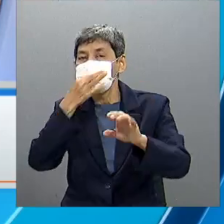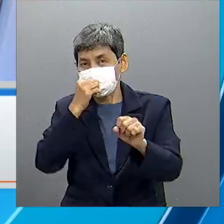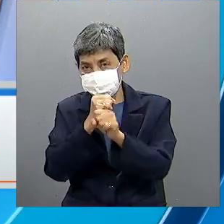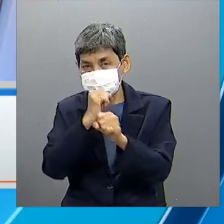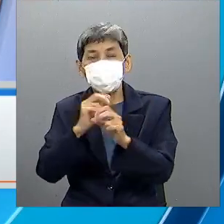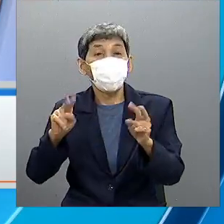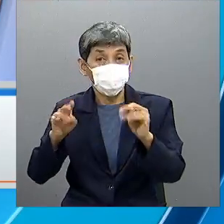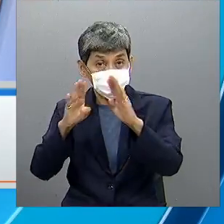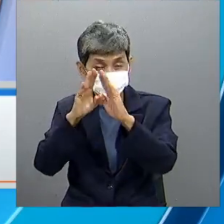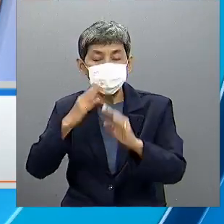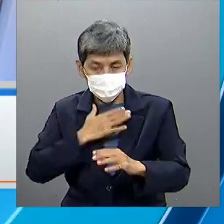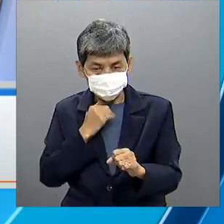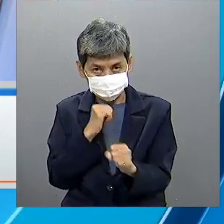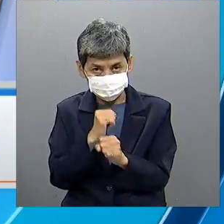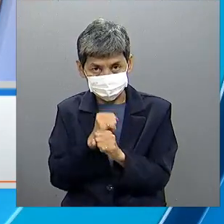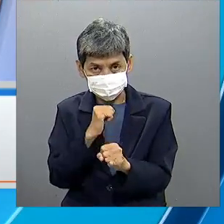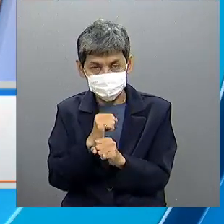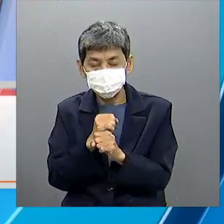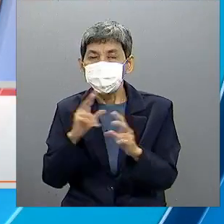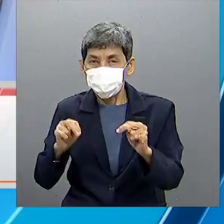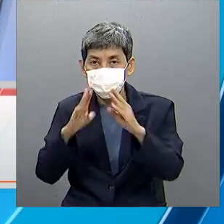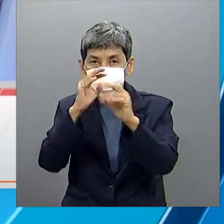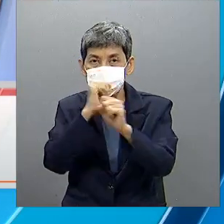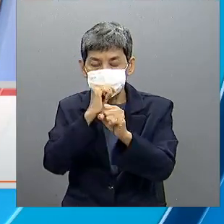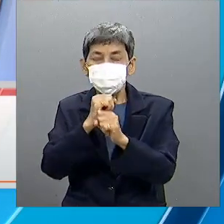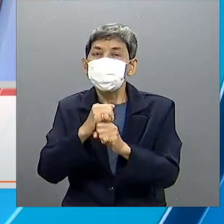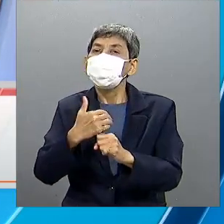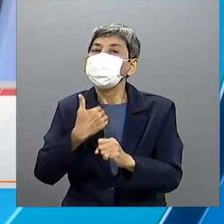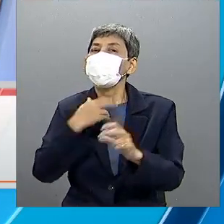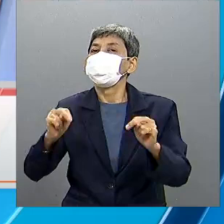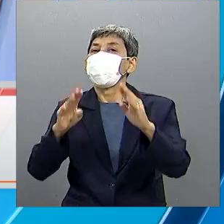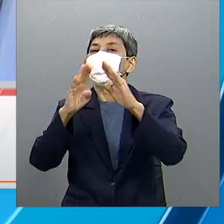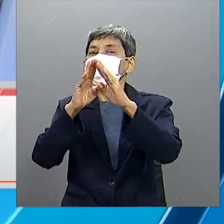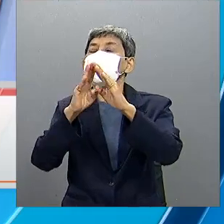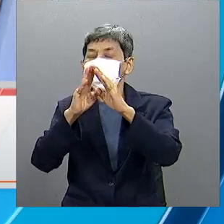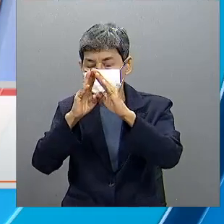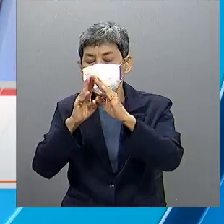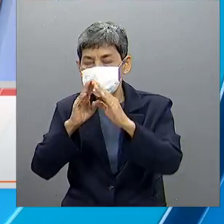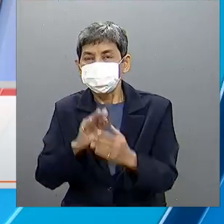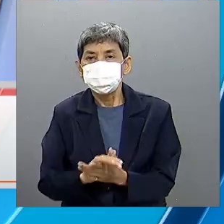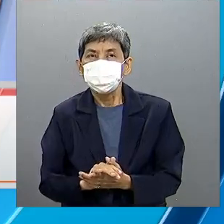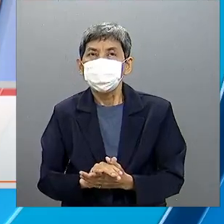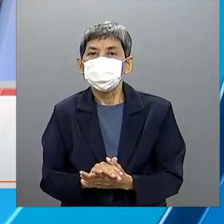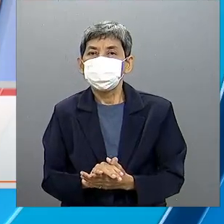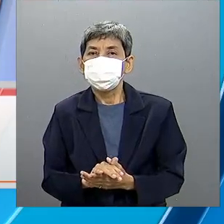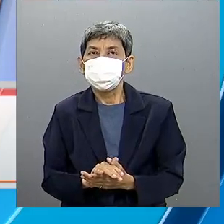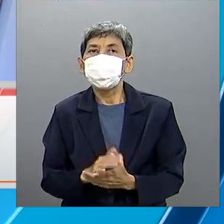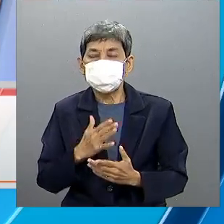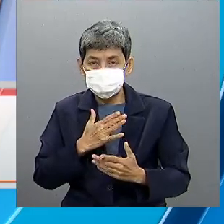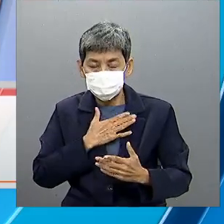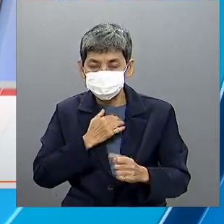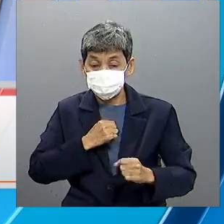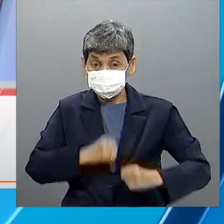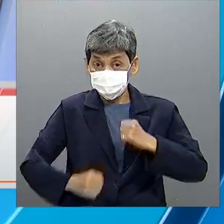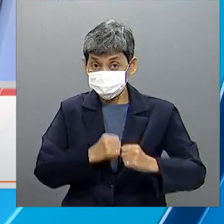ทำดักแรกนครปฐมก็เลยจะเป็นจังหวัดนครปฐมที่เราทำงานส่วนใหญ่เราอะนำเยาวชนที่เข